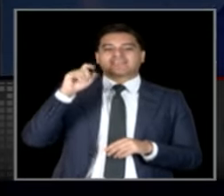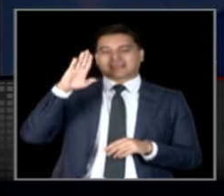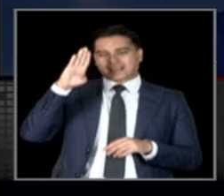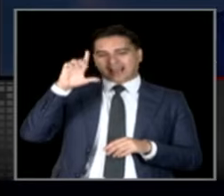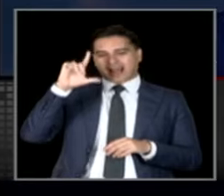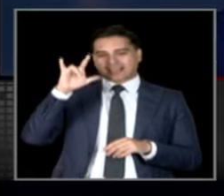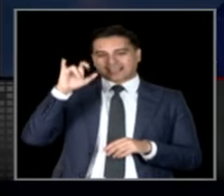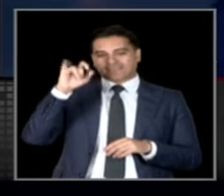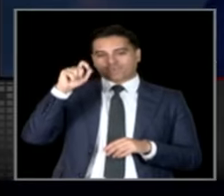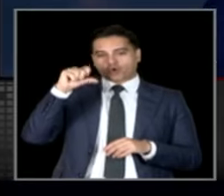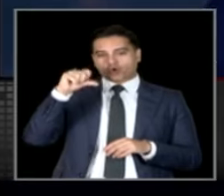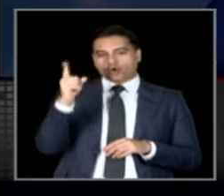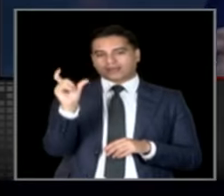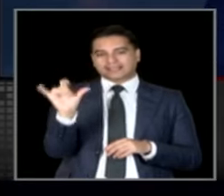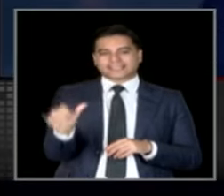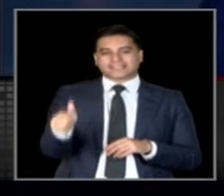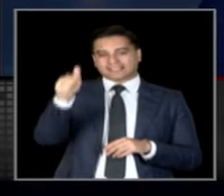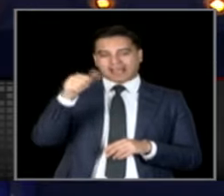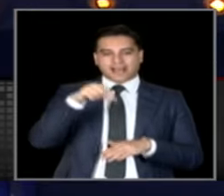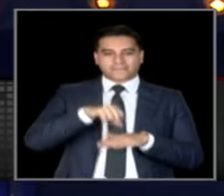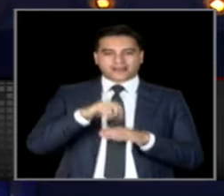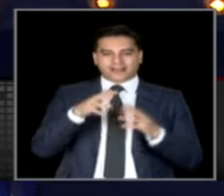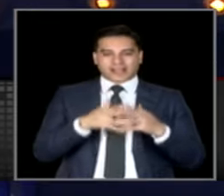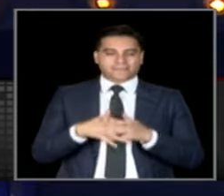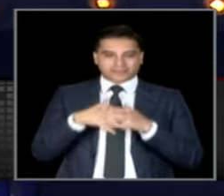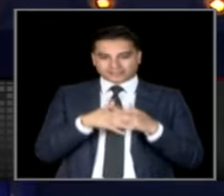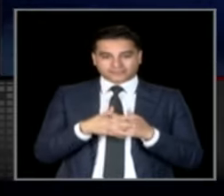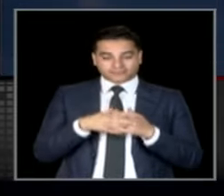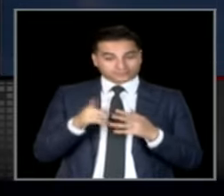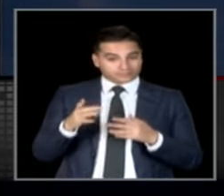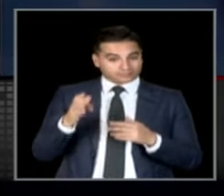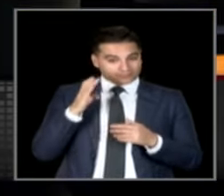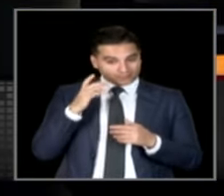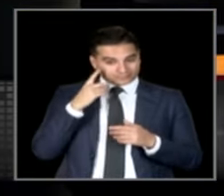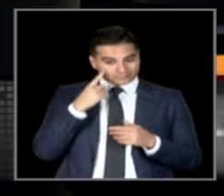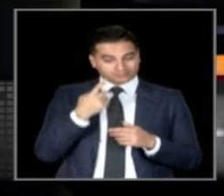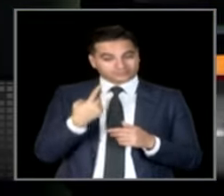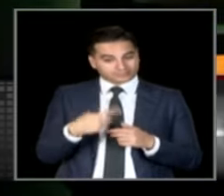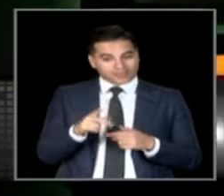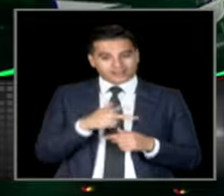التاريخ يقول حاجة مهمة جدا. أتاري. تخيلي، إجابة صحيحة.